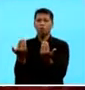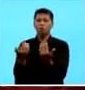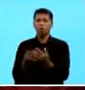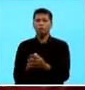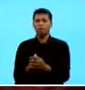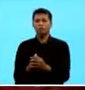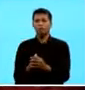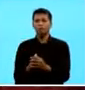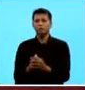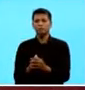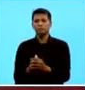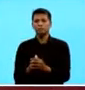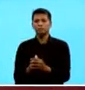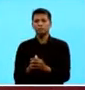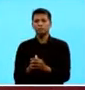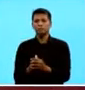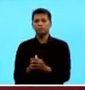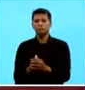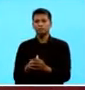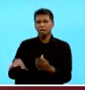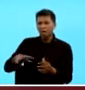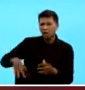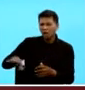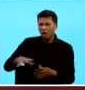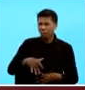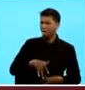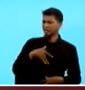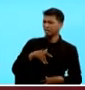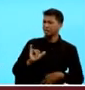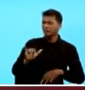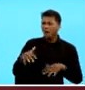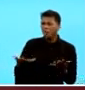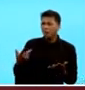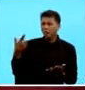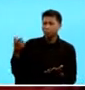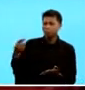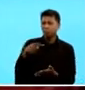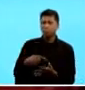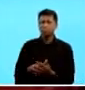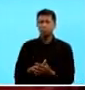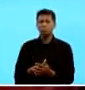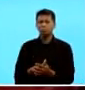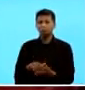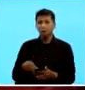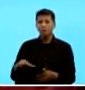dengan tanggapan dari pihak keluarga korban? Pihak keluarga saat ini memang sudah mengikhlaskan almarhum